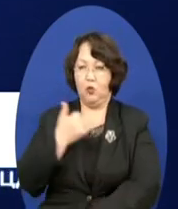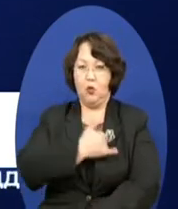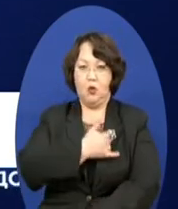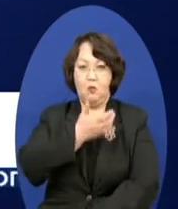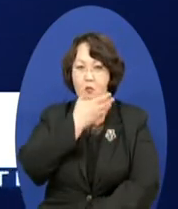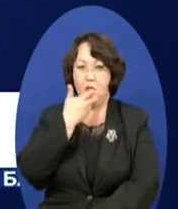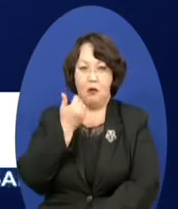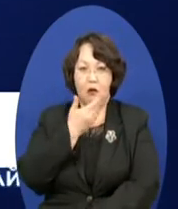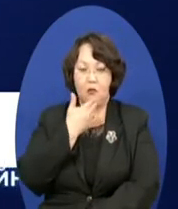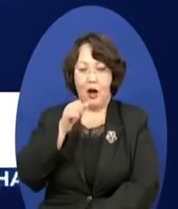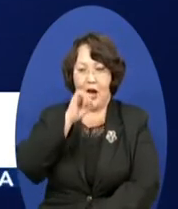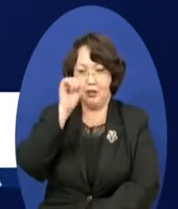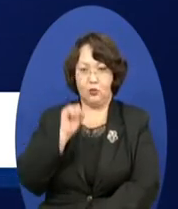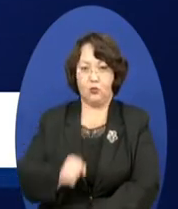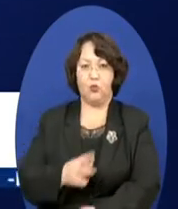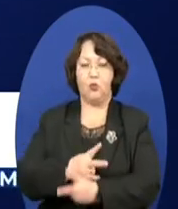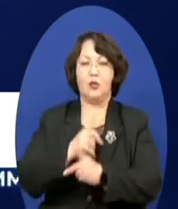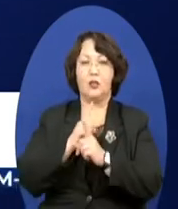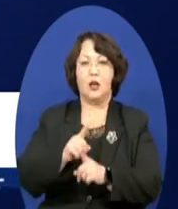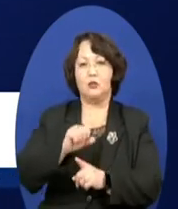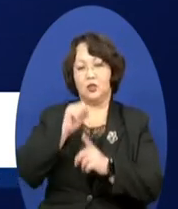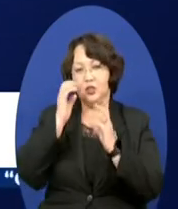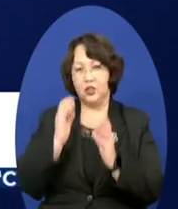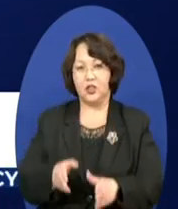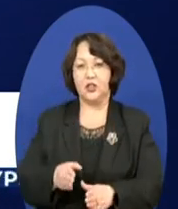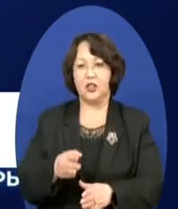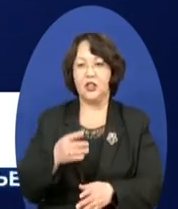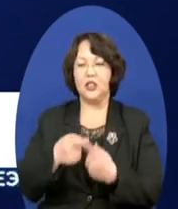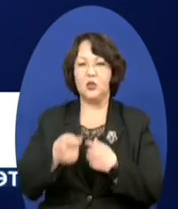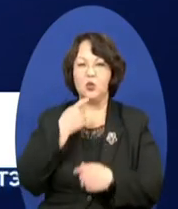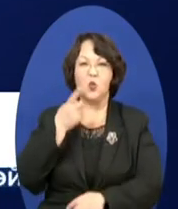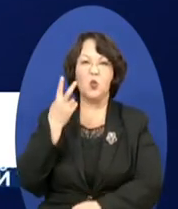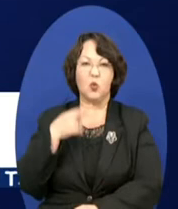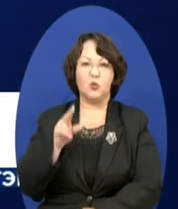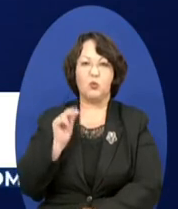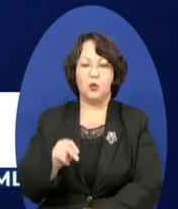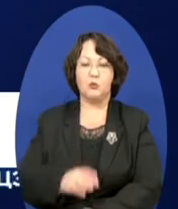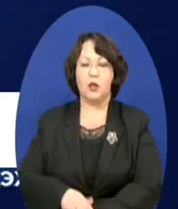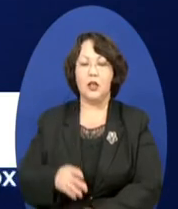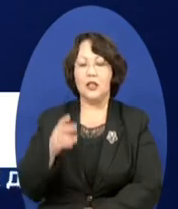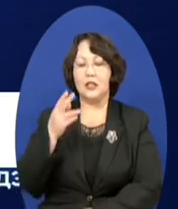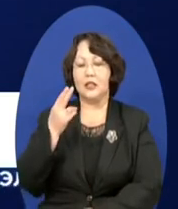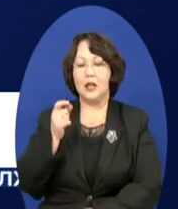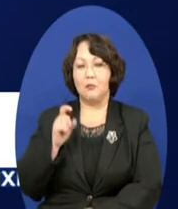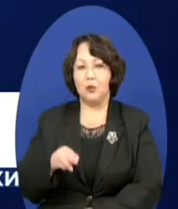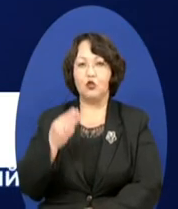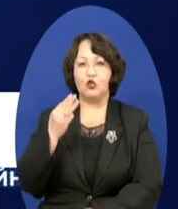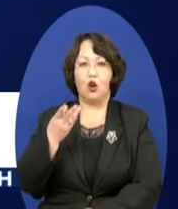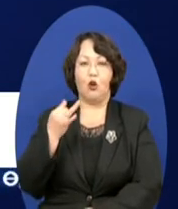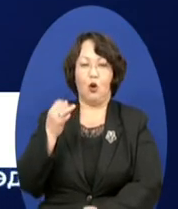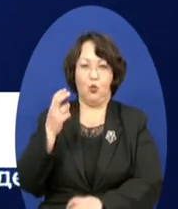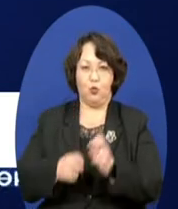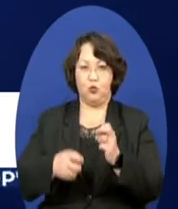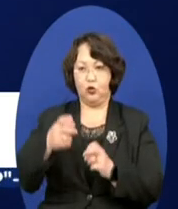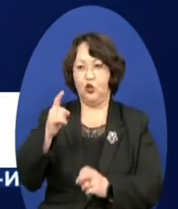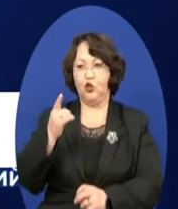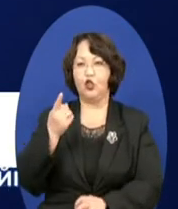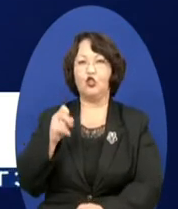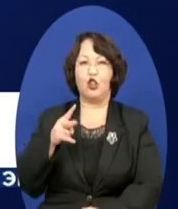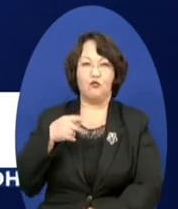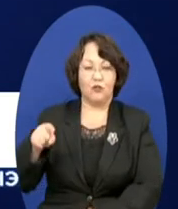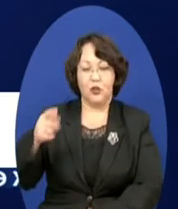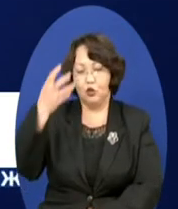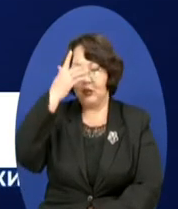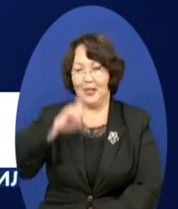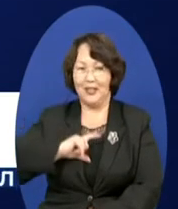эзэн байхгүй байгаа нь асуудлыг хуулийн дагуу шийдвэрлэхэд хүндрэл дагуулдаг. За хөтлийн цем чухан үйлдвэрийг төрийн мэдээлэлд авснаар